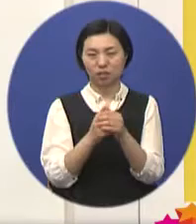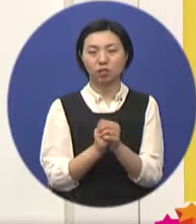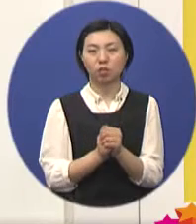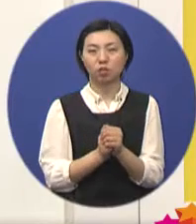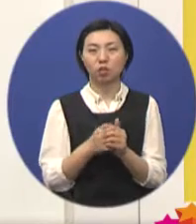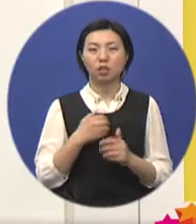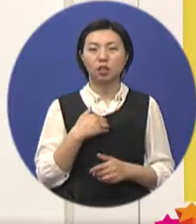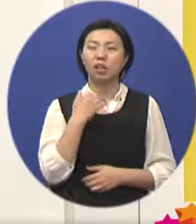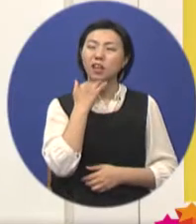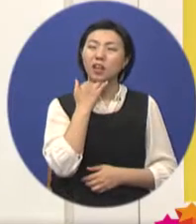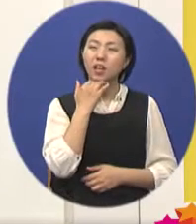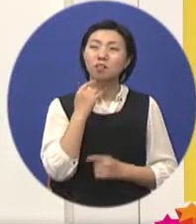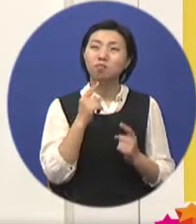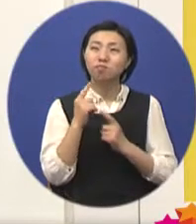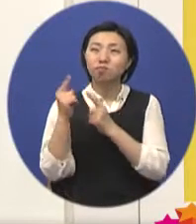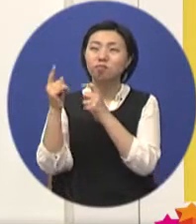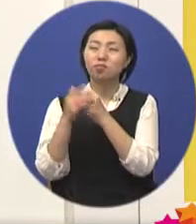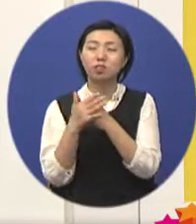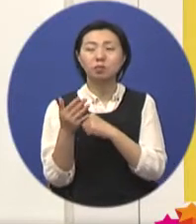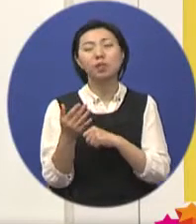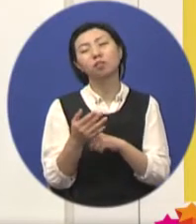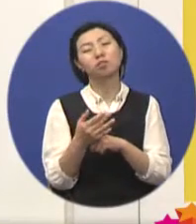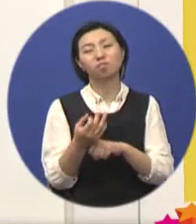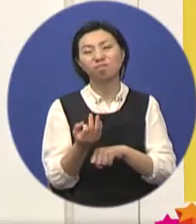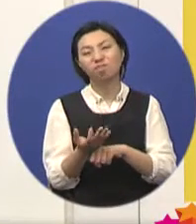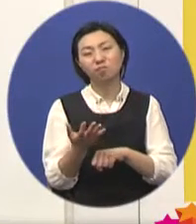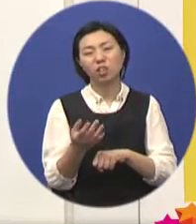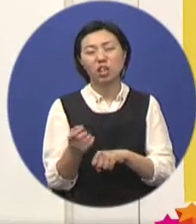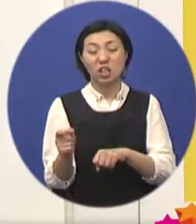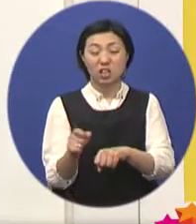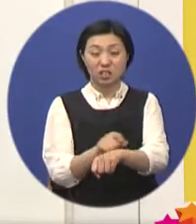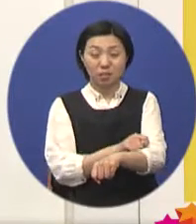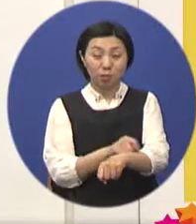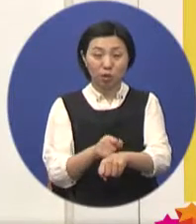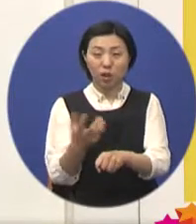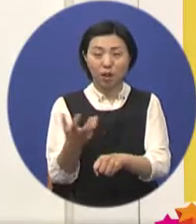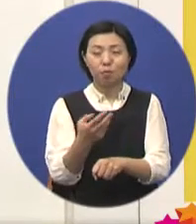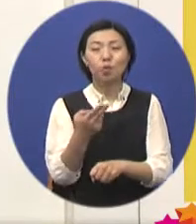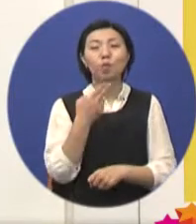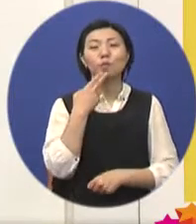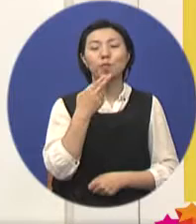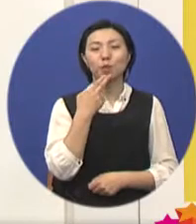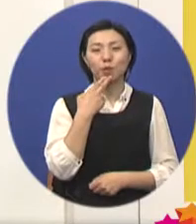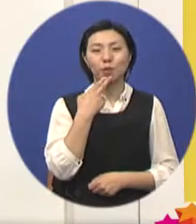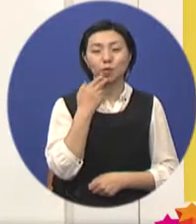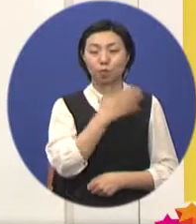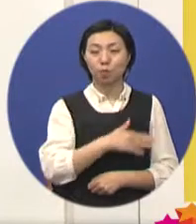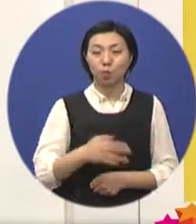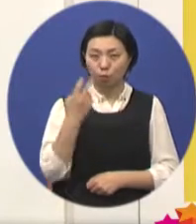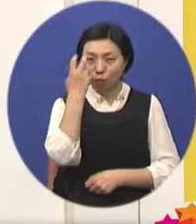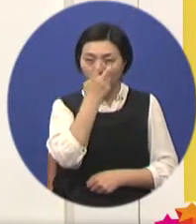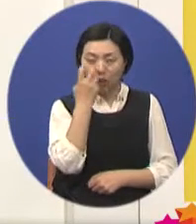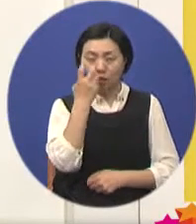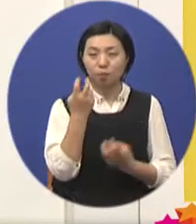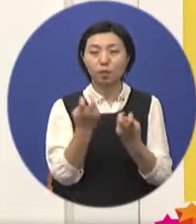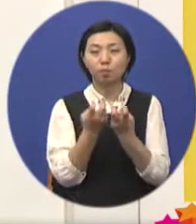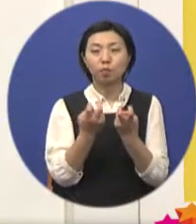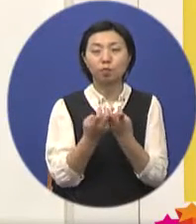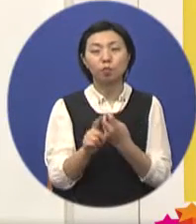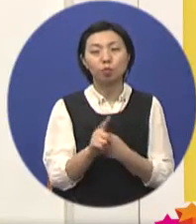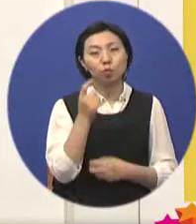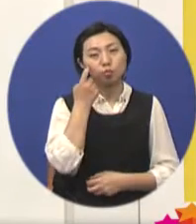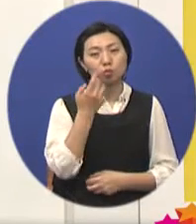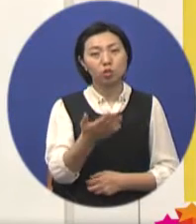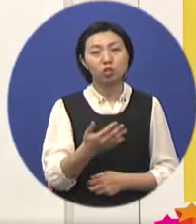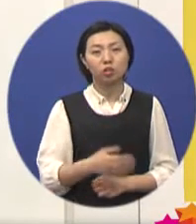이제 나이 먹으면 그냥 뭐 다 그렇죠. 뭐 별로 크게 나쁜 데는 없고요. 아유, 다행이에요. 건강 관리는 네. 어떻게 하시고요?